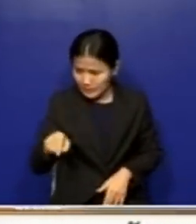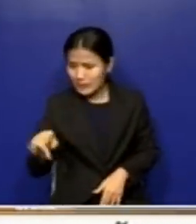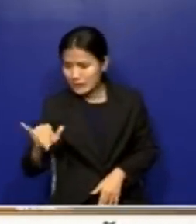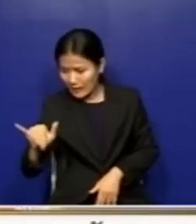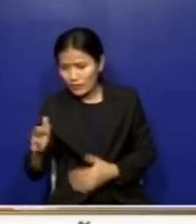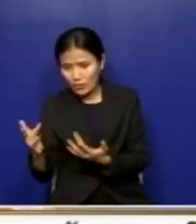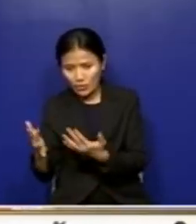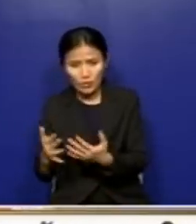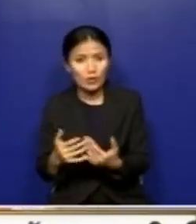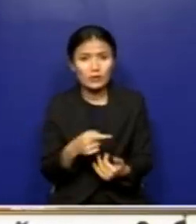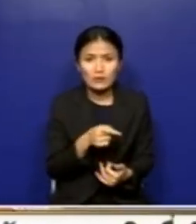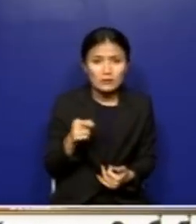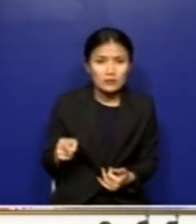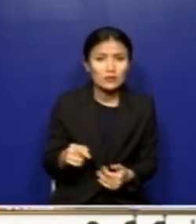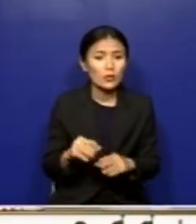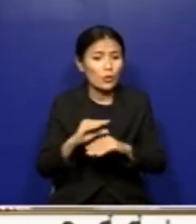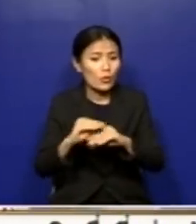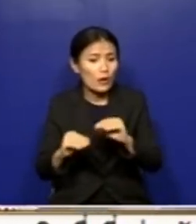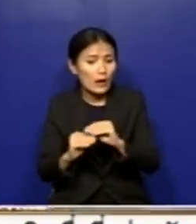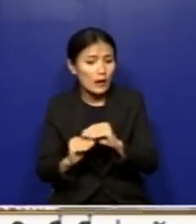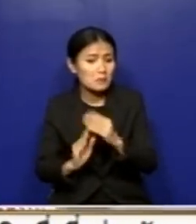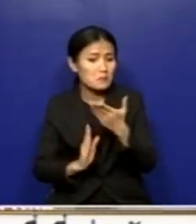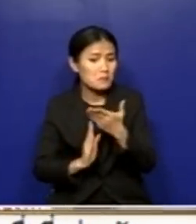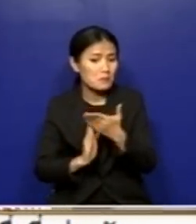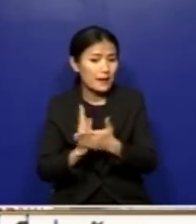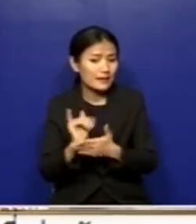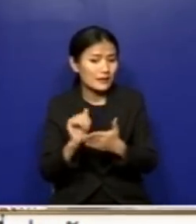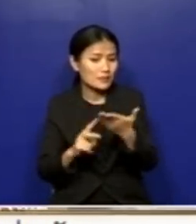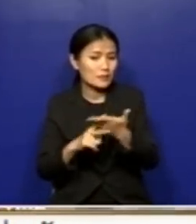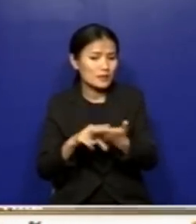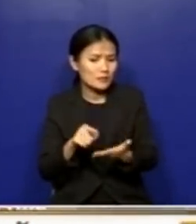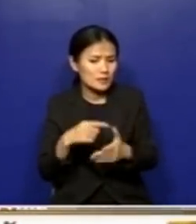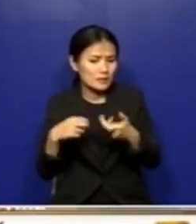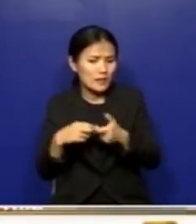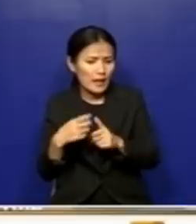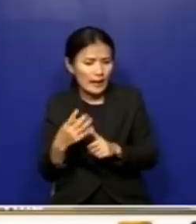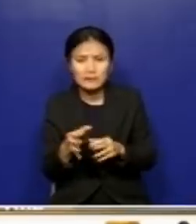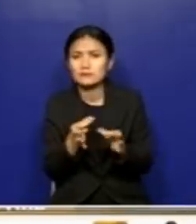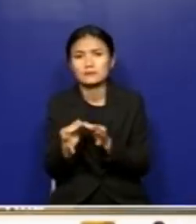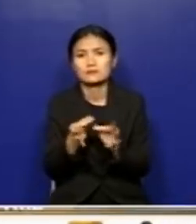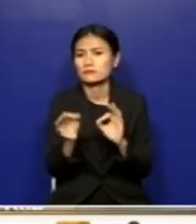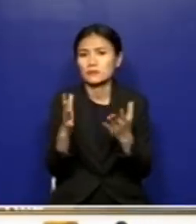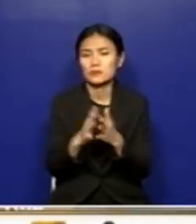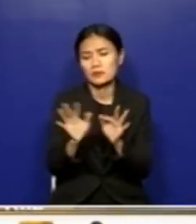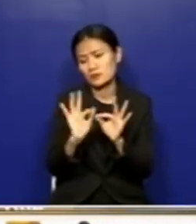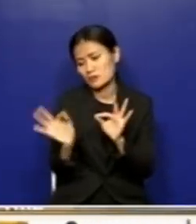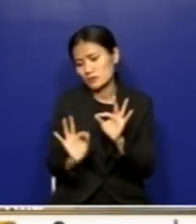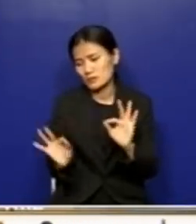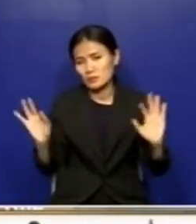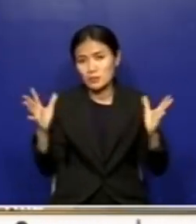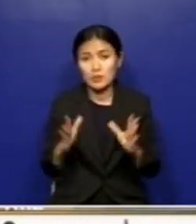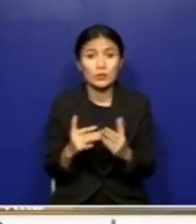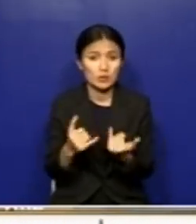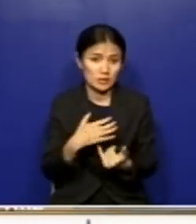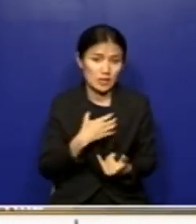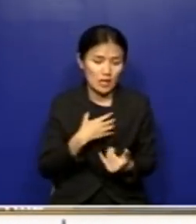หลายโครงการทยงไม่ไดรบกอนมัต นั่นมปัญหาอะไรที่ยังไม่ได้นำเข้ามารับการอนุมัตรดันั้นเนี่ยก็อยากจะเหนดวยว่าการสรุปของ